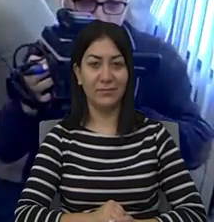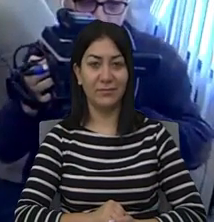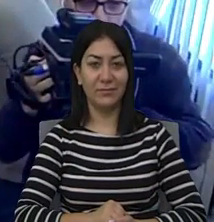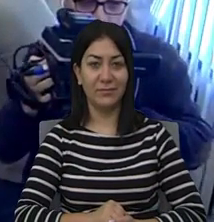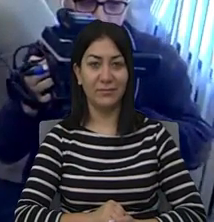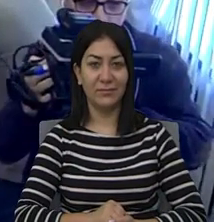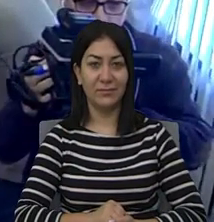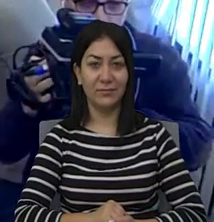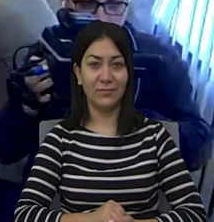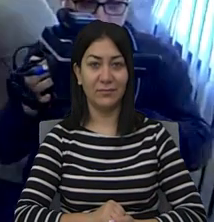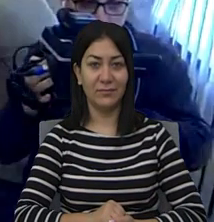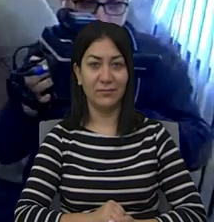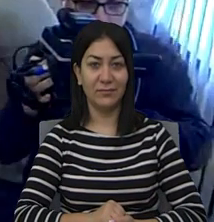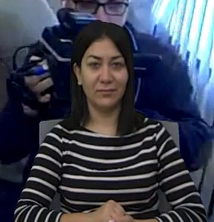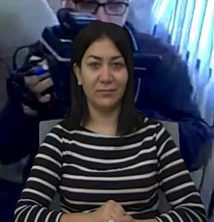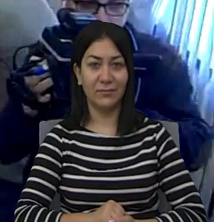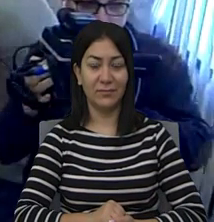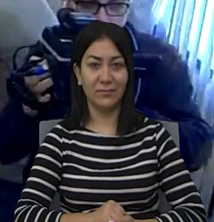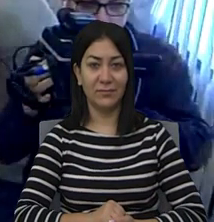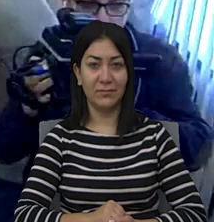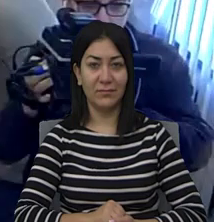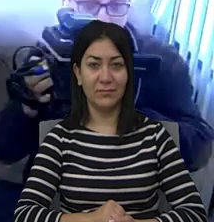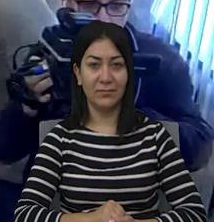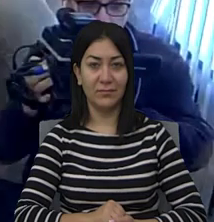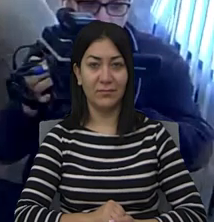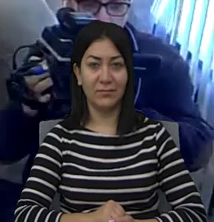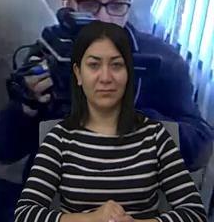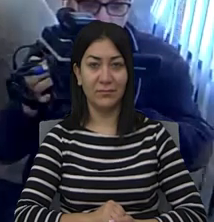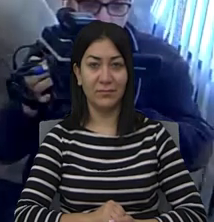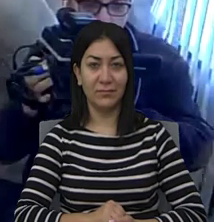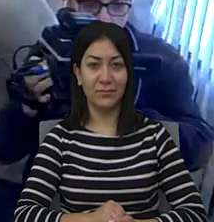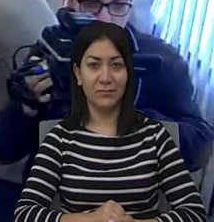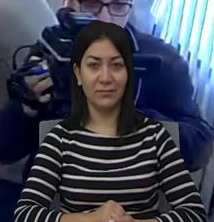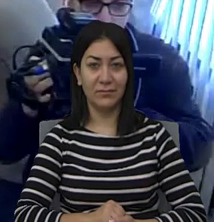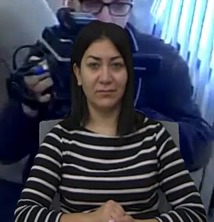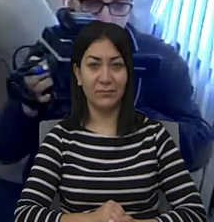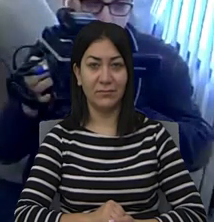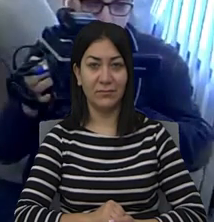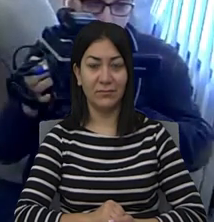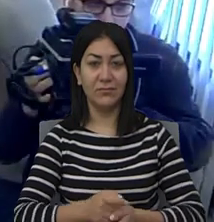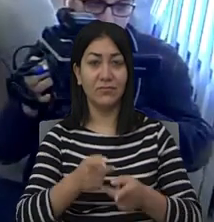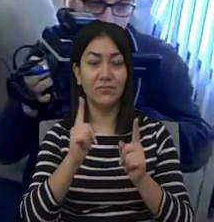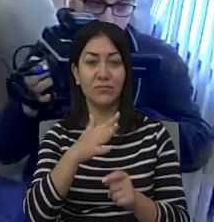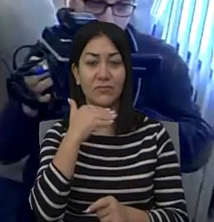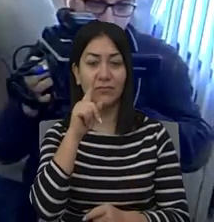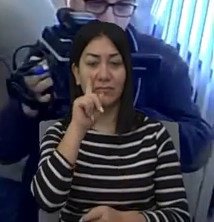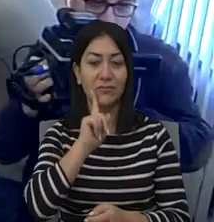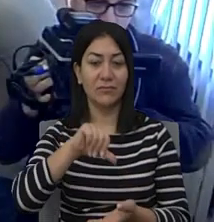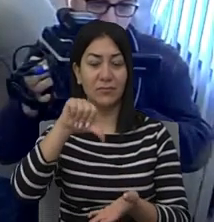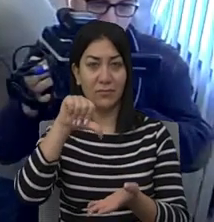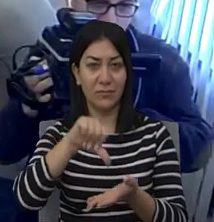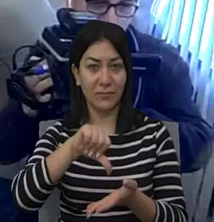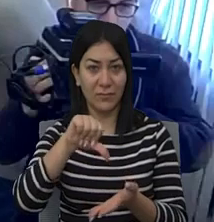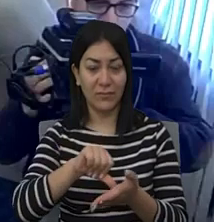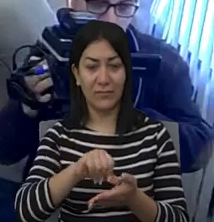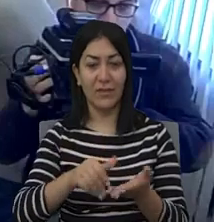իր ջերմ խոսքերի համար. So I'm really pleased to be here today to launch the Strengthening Safeguards of Democracy